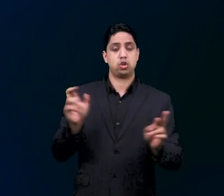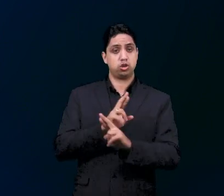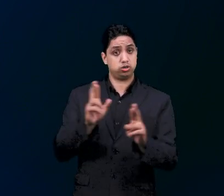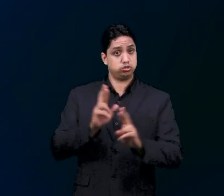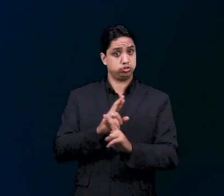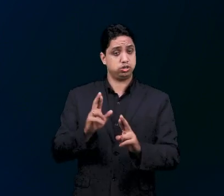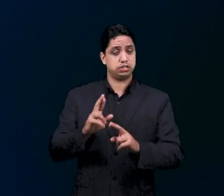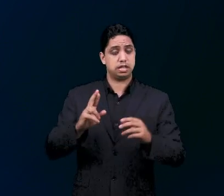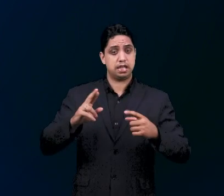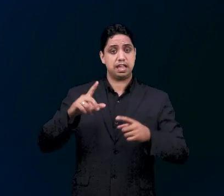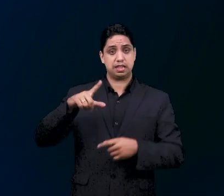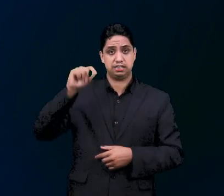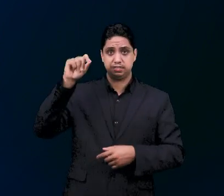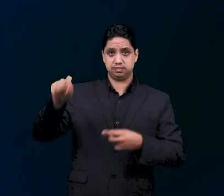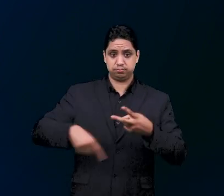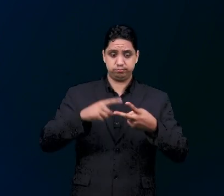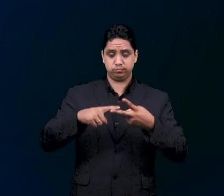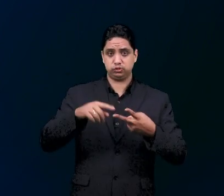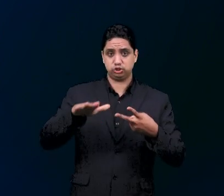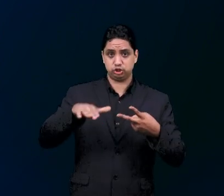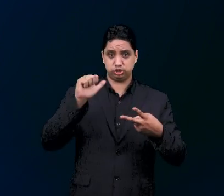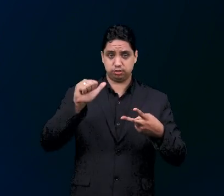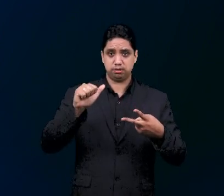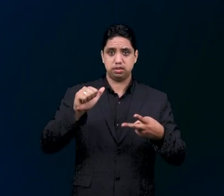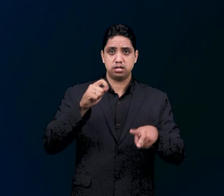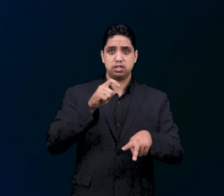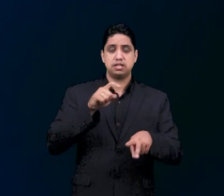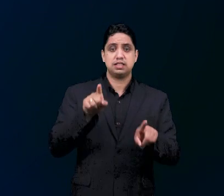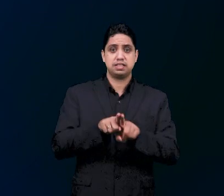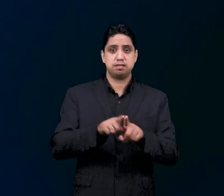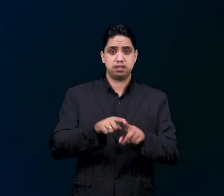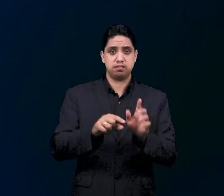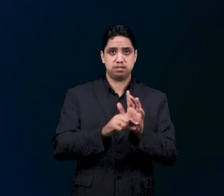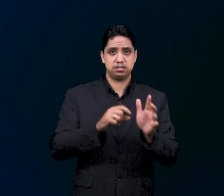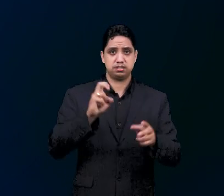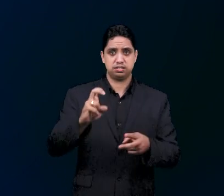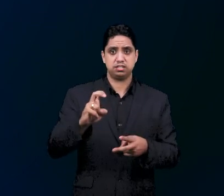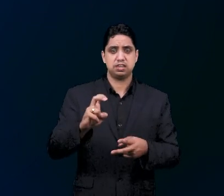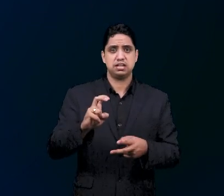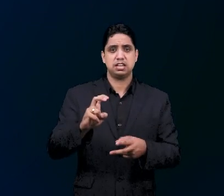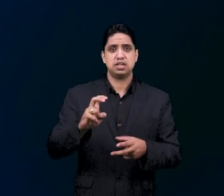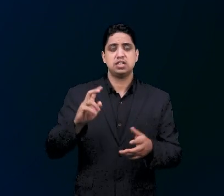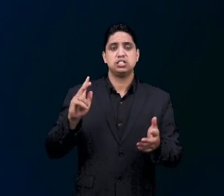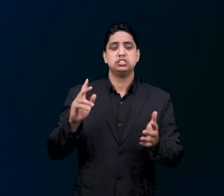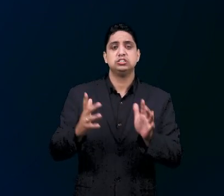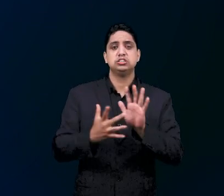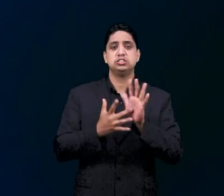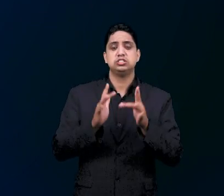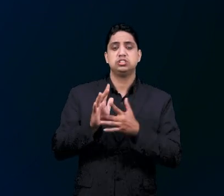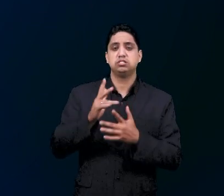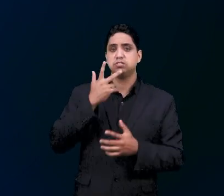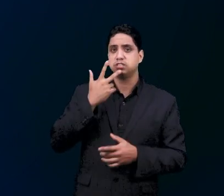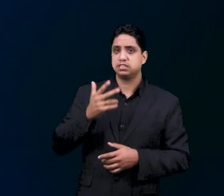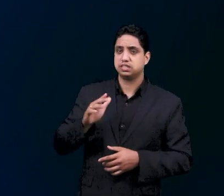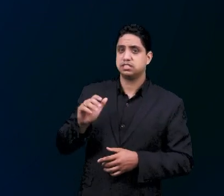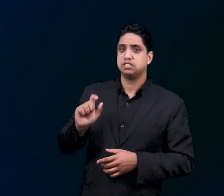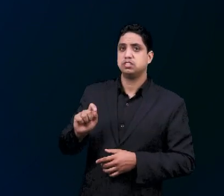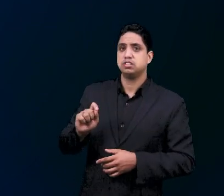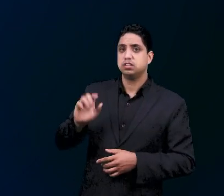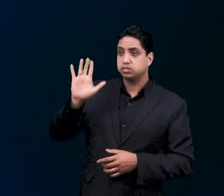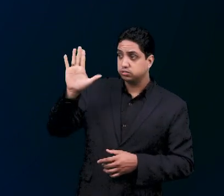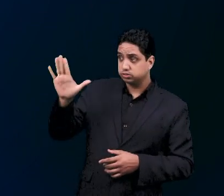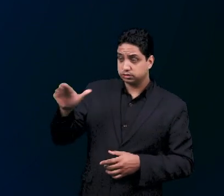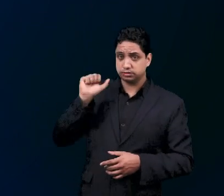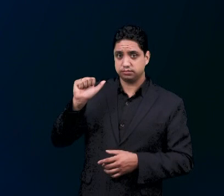haut. Cela confirme l'élection du Père. L'appel se trouve aussi au verset 5, la partie B du